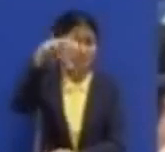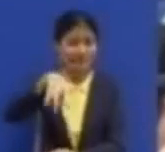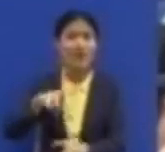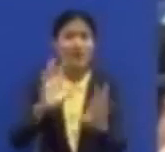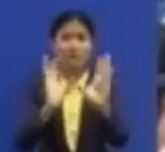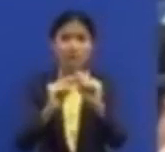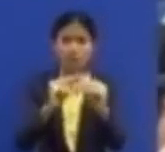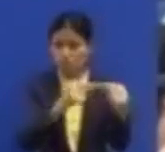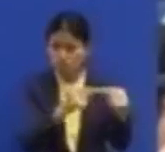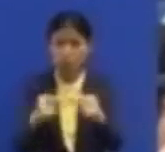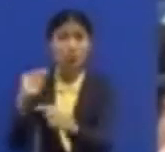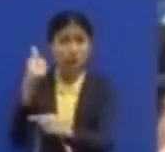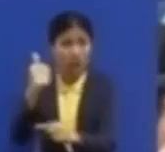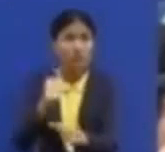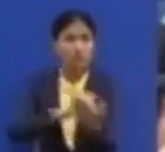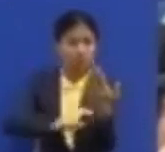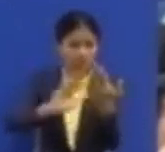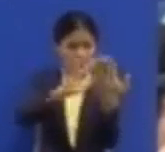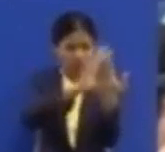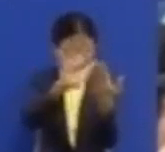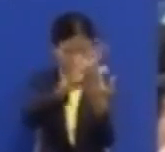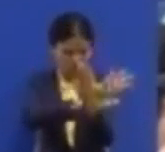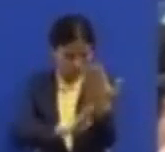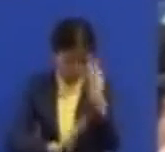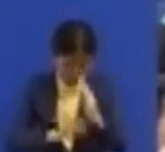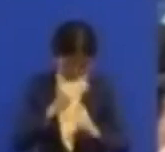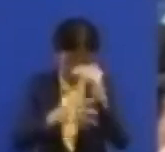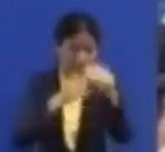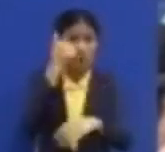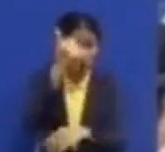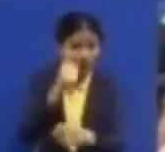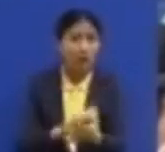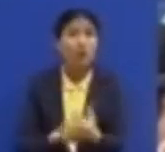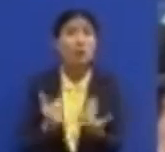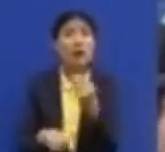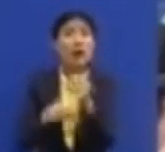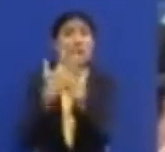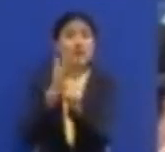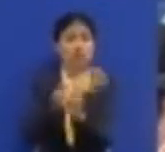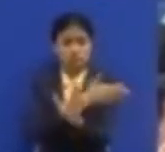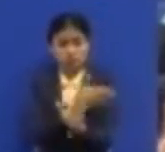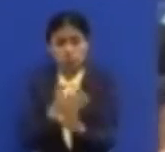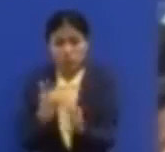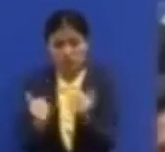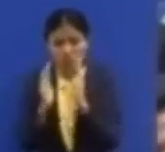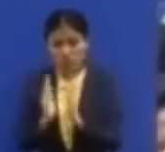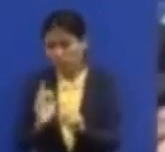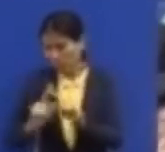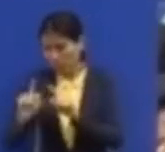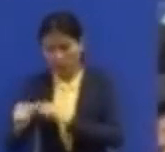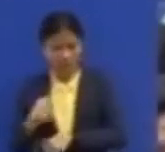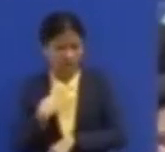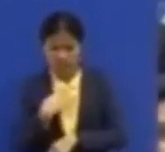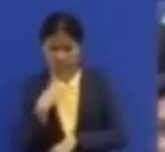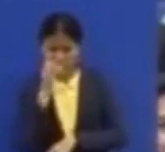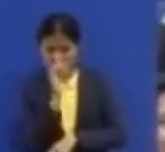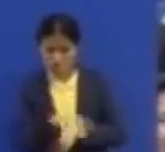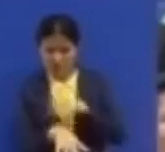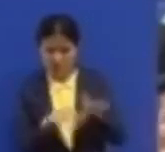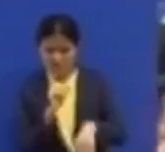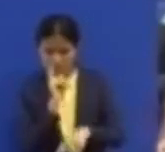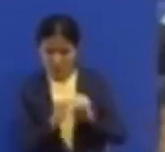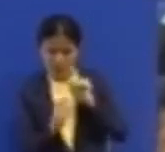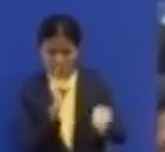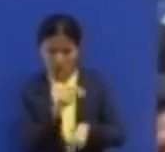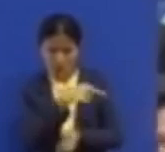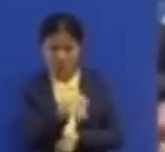นถูกดูแคลนมาเยอะแยะมากมายในรอบ5ปีจากคนที่ก็บอกว่าผู้แทนก็เป็นปัจจัยหนึ่